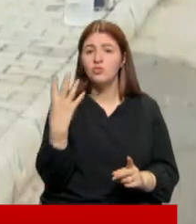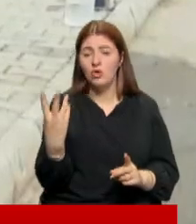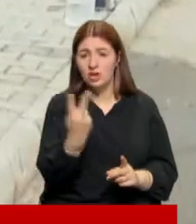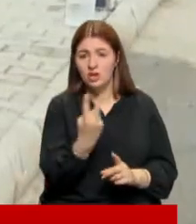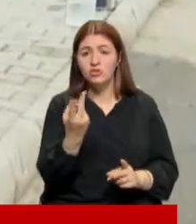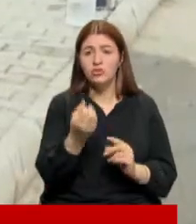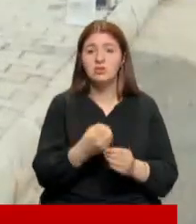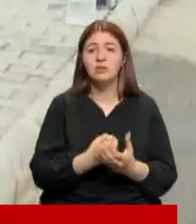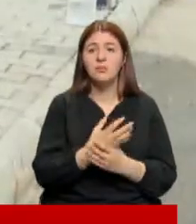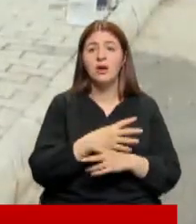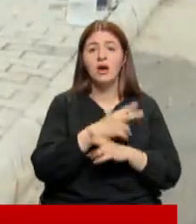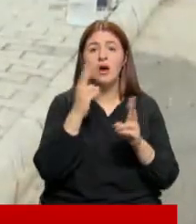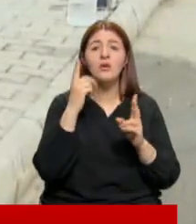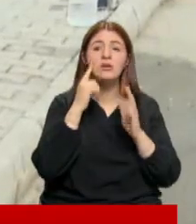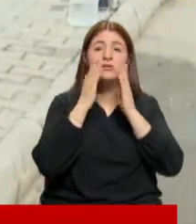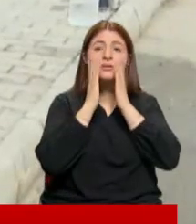yaşında